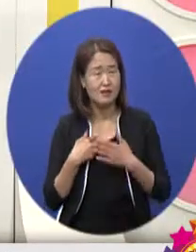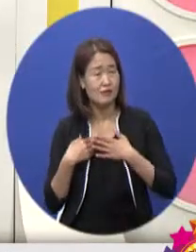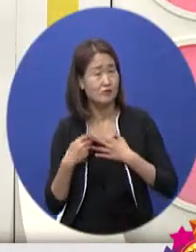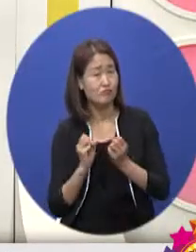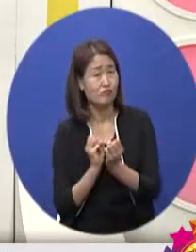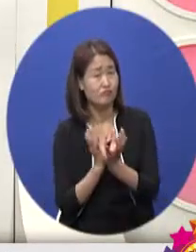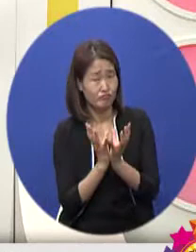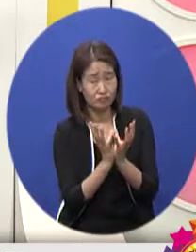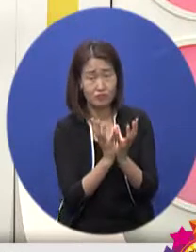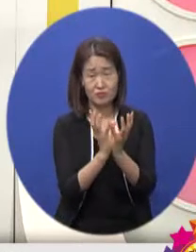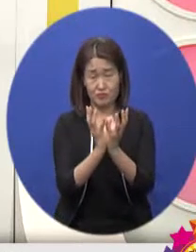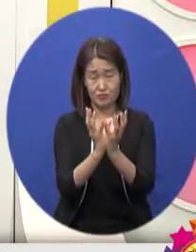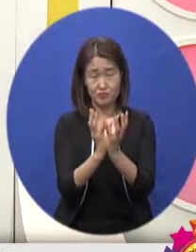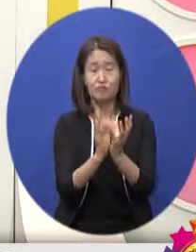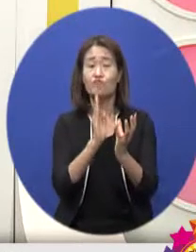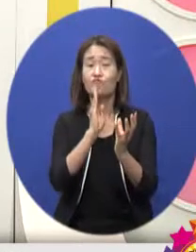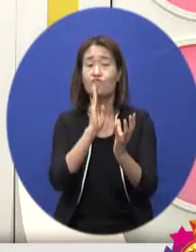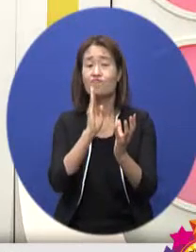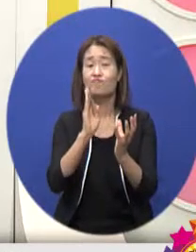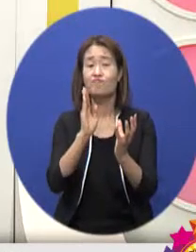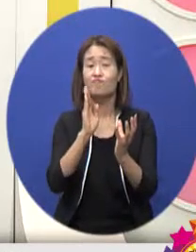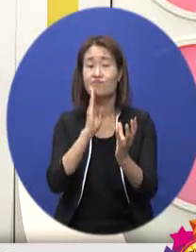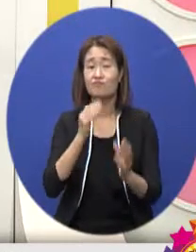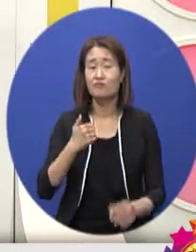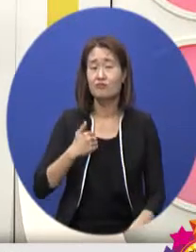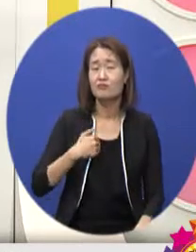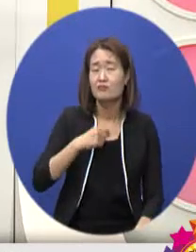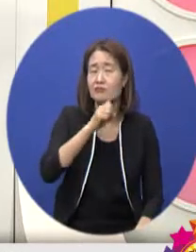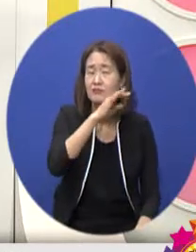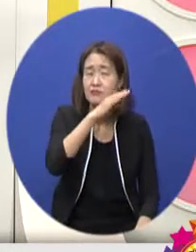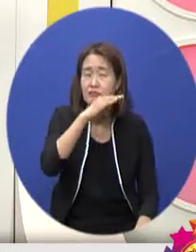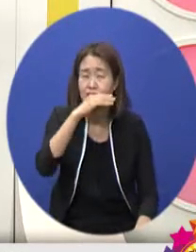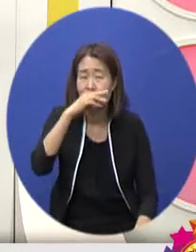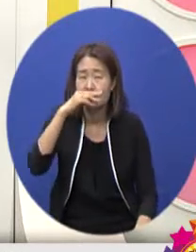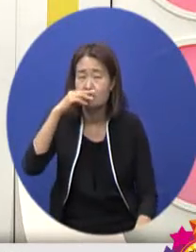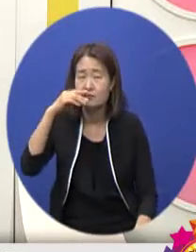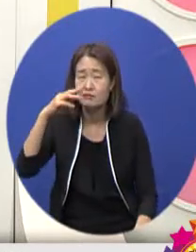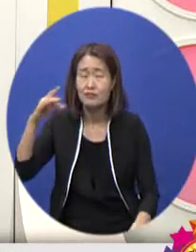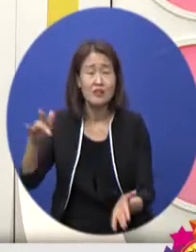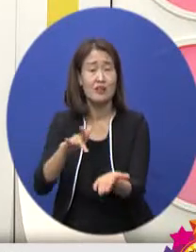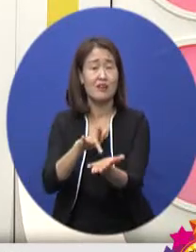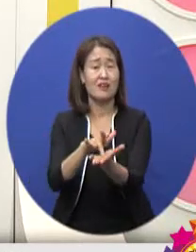꽃이야 송이 꽃이야 내 향기가 야기되는